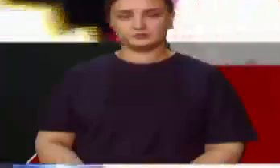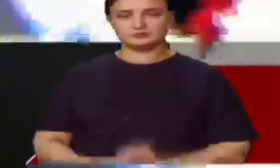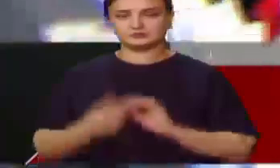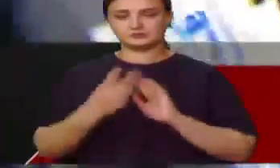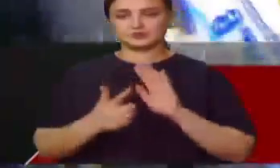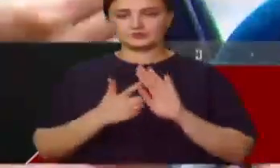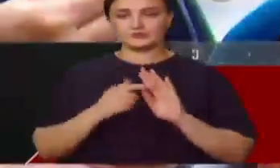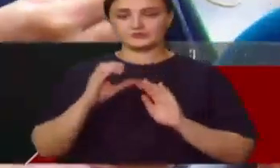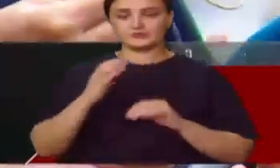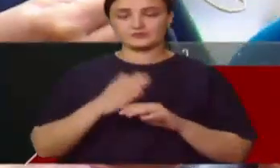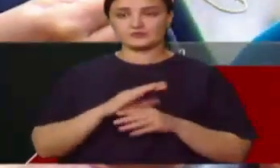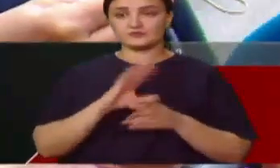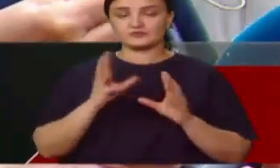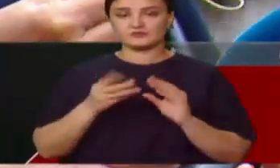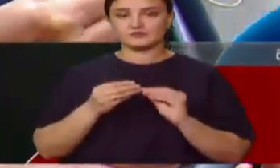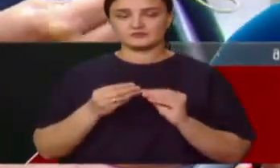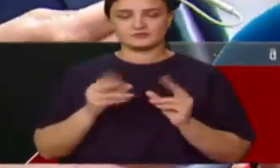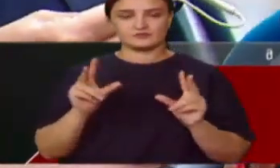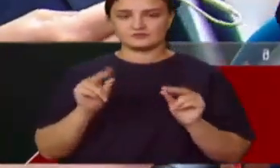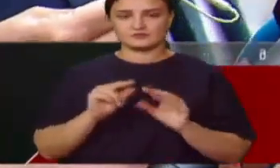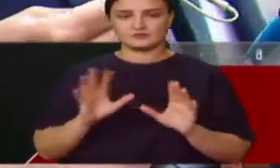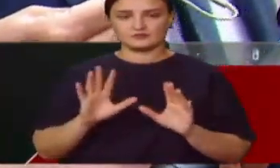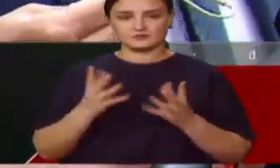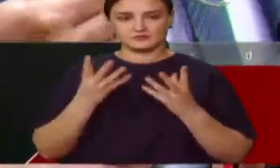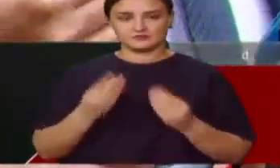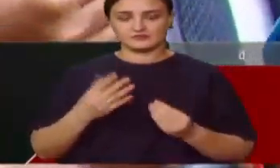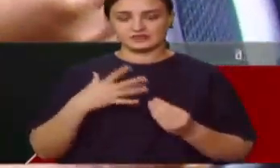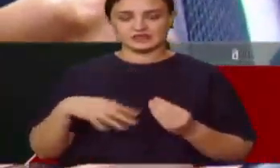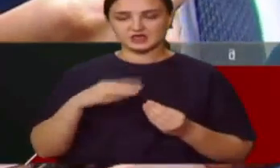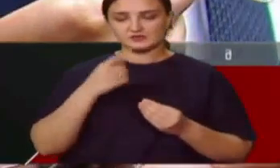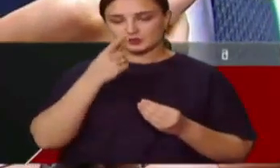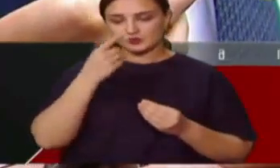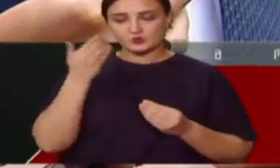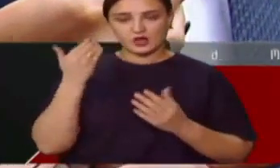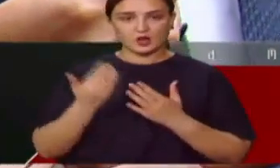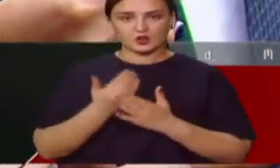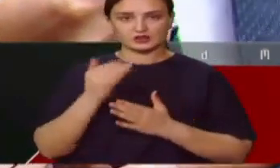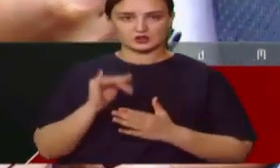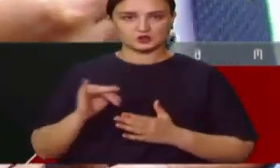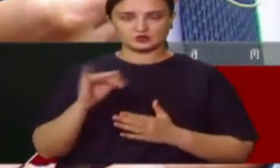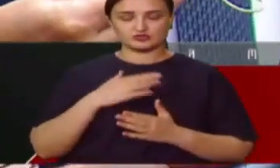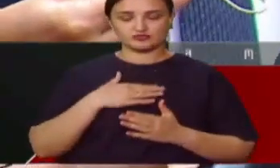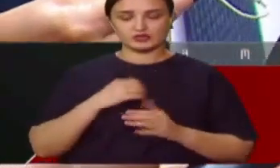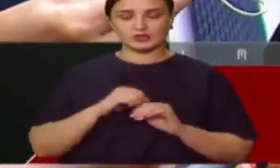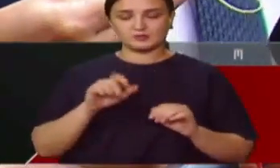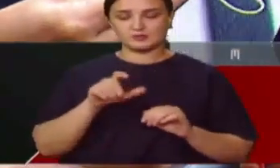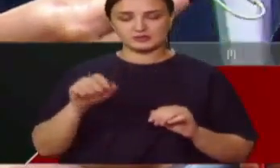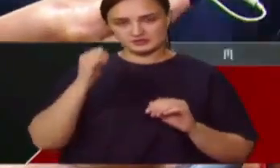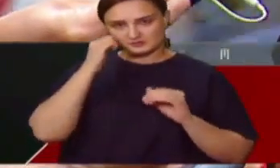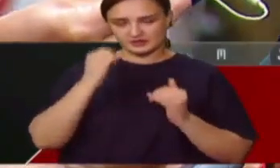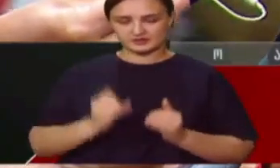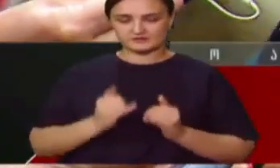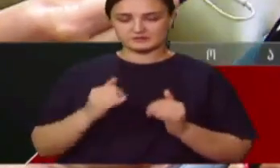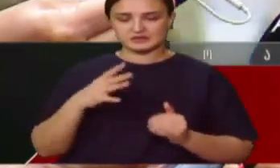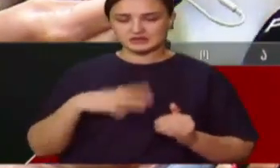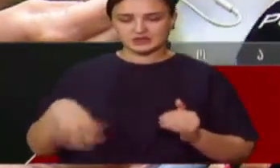ერთ-ერთი ყველაზე ტრაგიკული დღე საქართველოს ვარდეს ისტორიაში. ჩვენ დღეს პატივს მივაგებთ ჩვენს გმირებს, რომლებმაც თავი შესწირეს